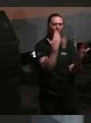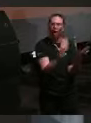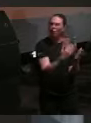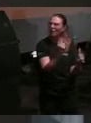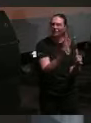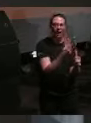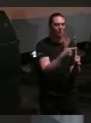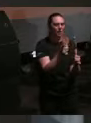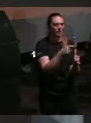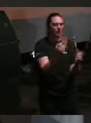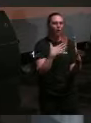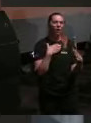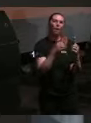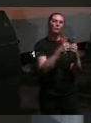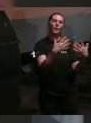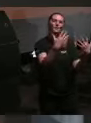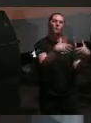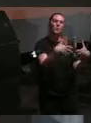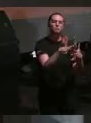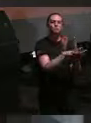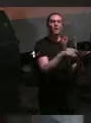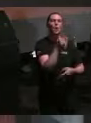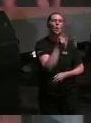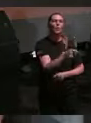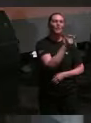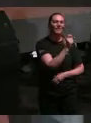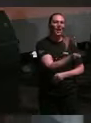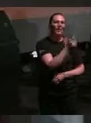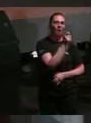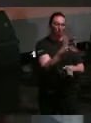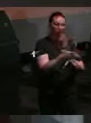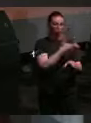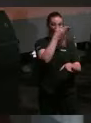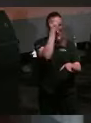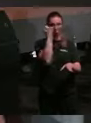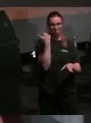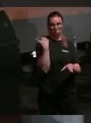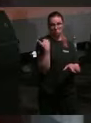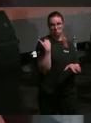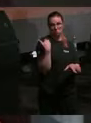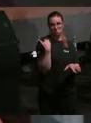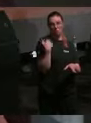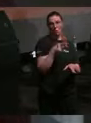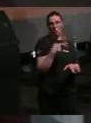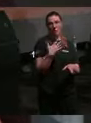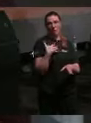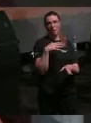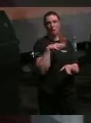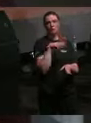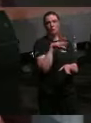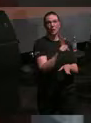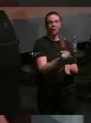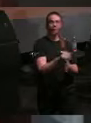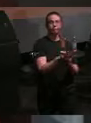men vi har produsert omtrent 100 vedtak før sommeren I år, og så har vi en tilgang på... Det